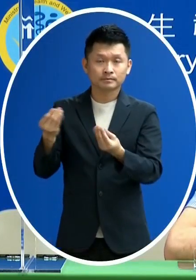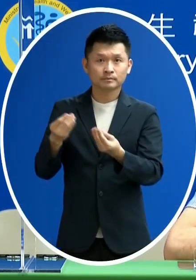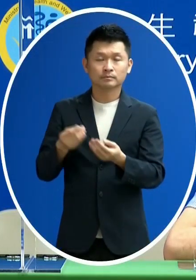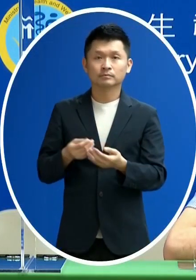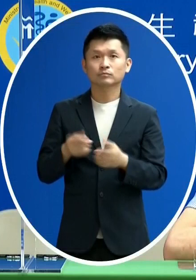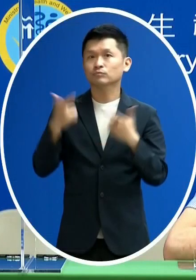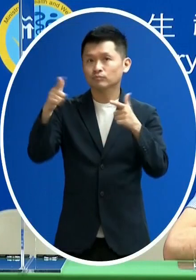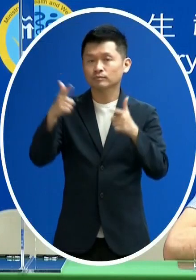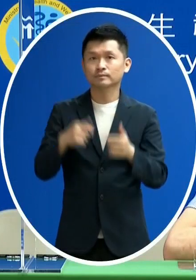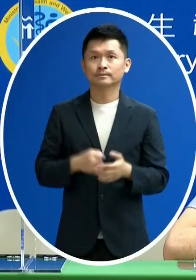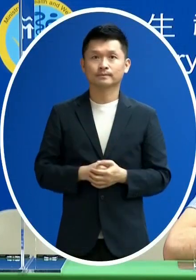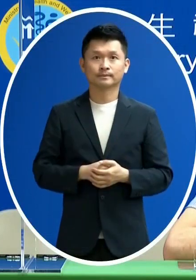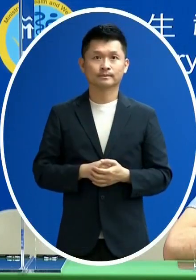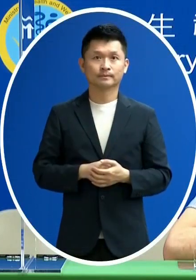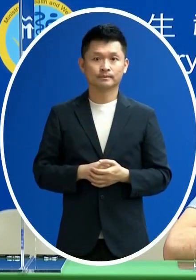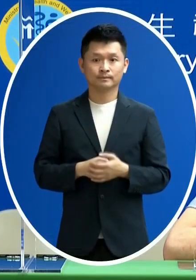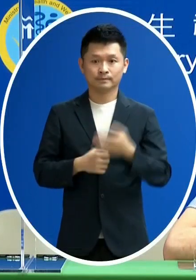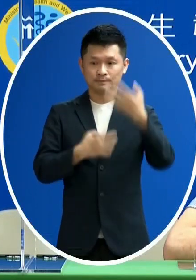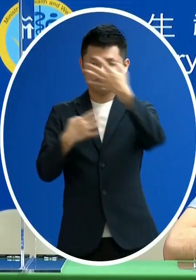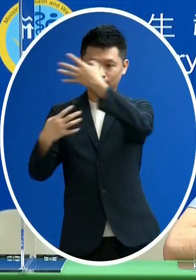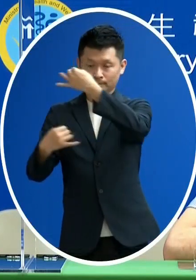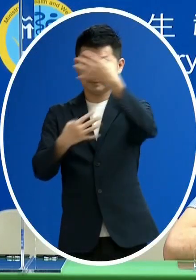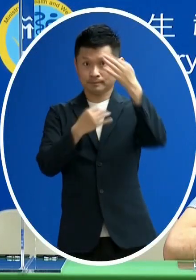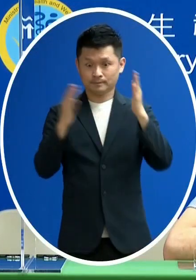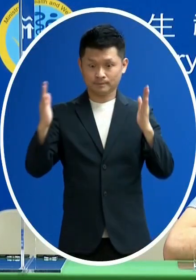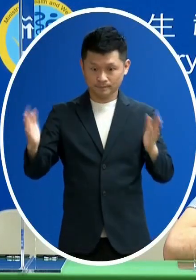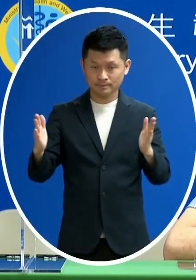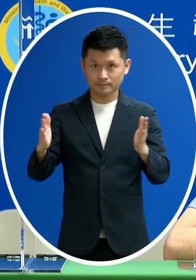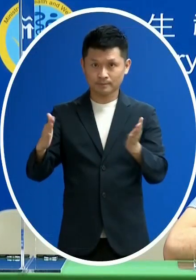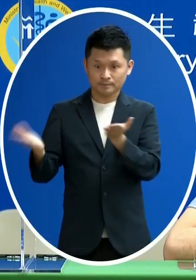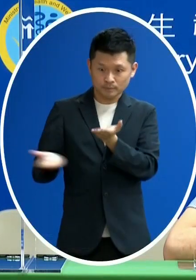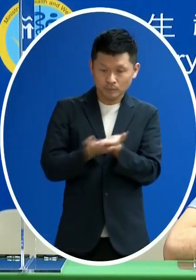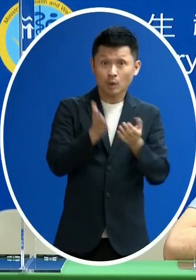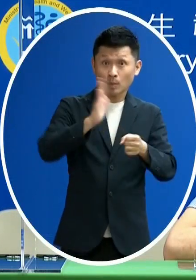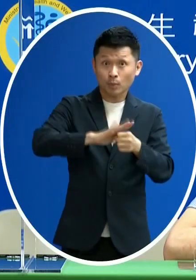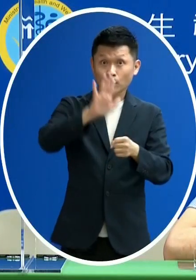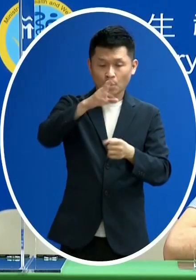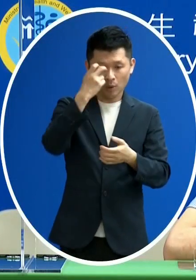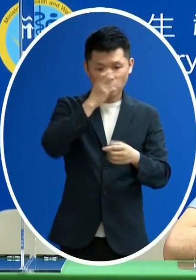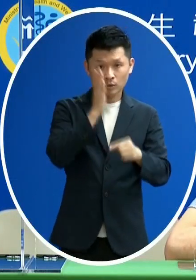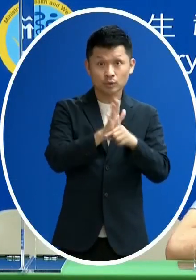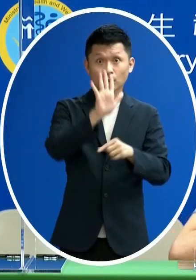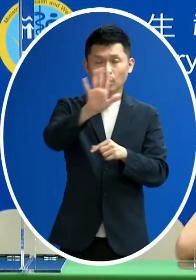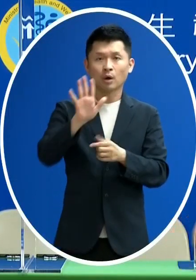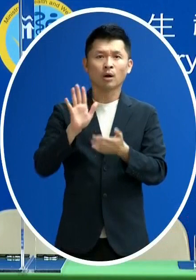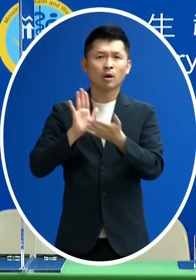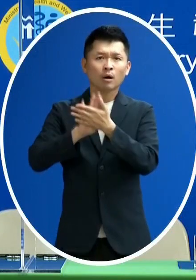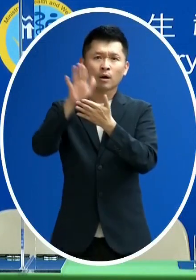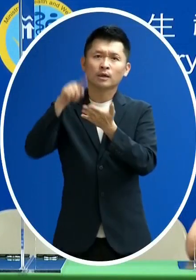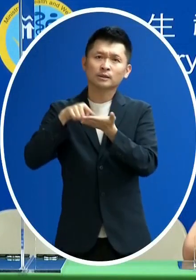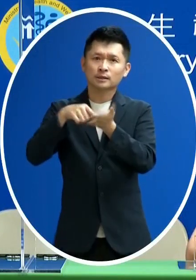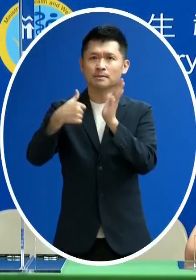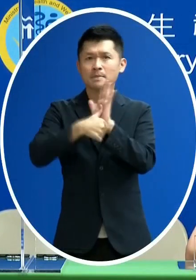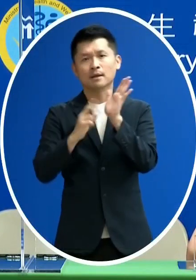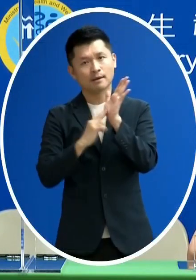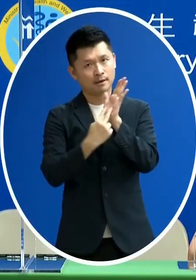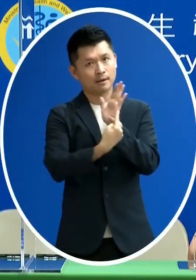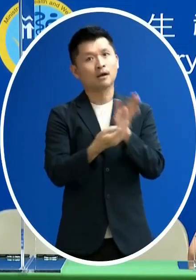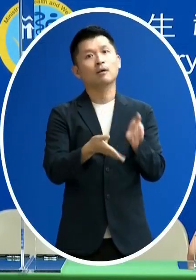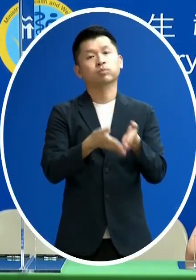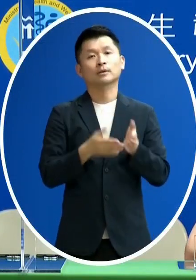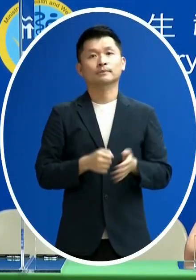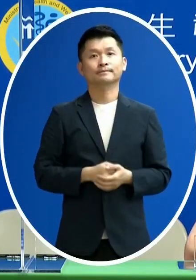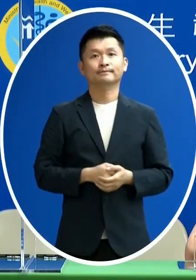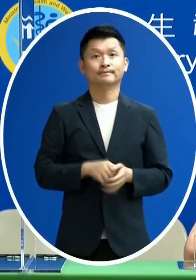为。所以他其实是在期限内补件，我们也在审核了，但是他自己后来又申请变更。